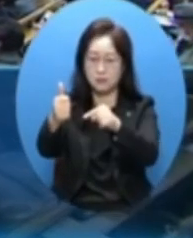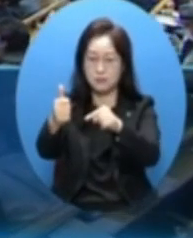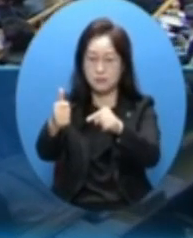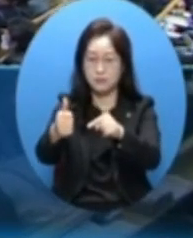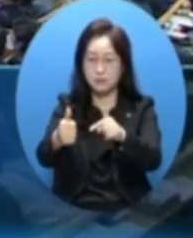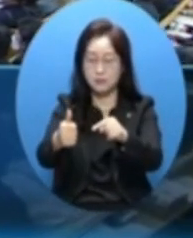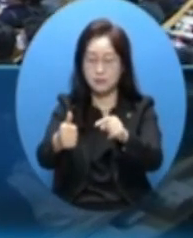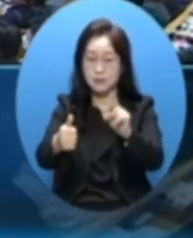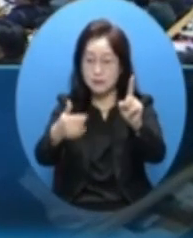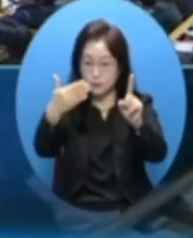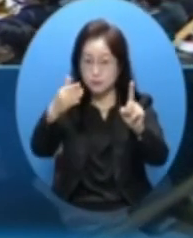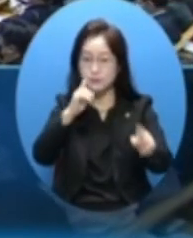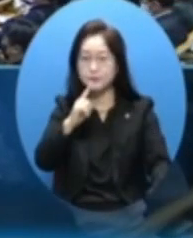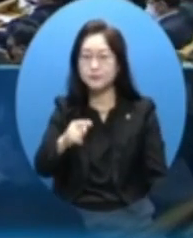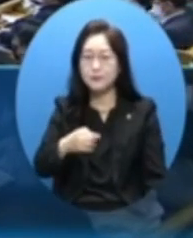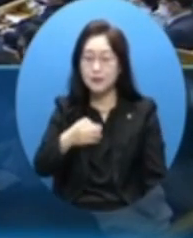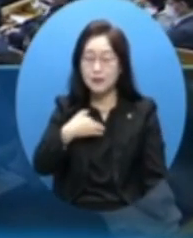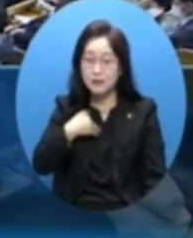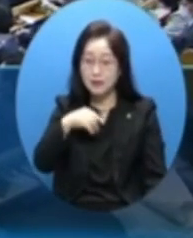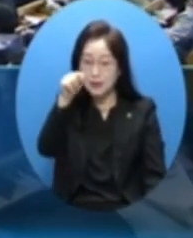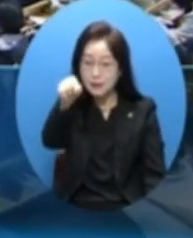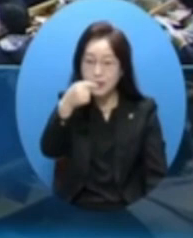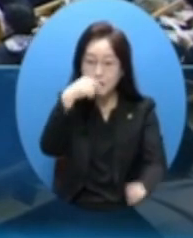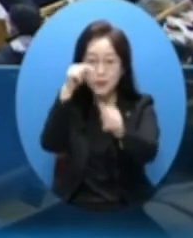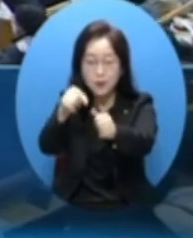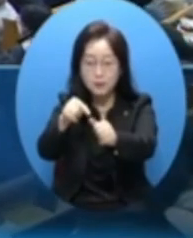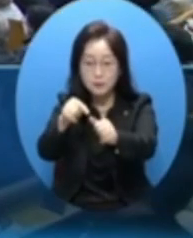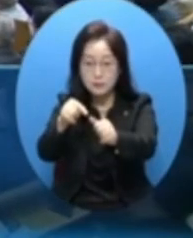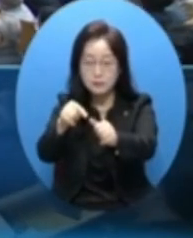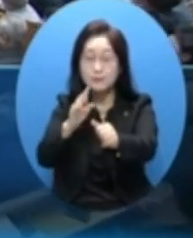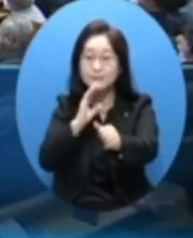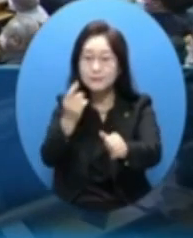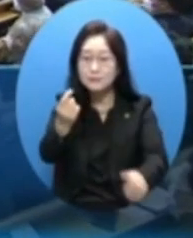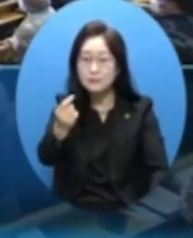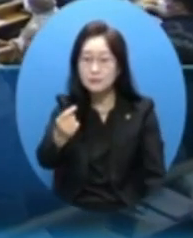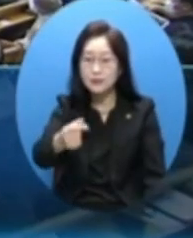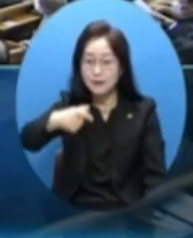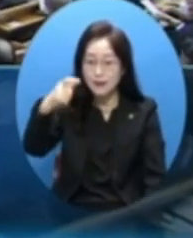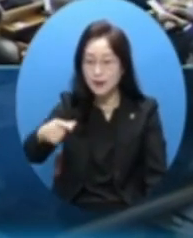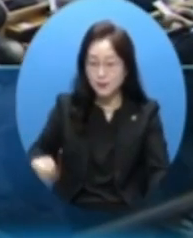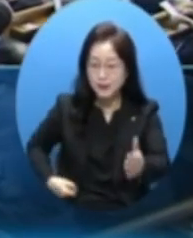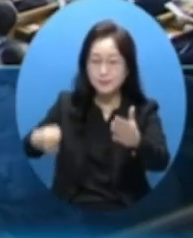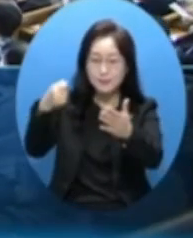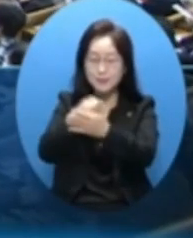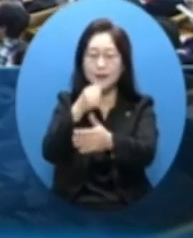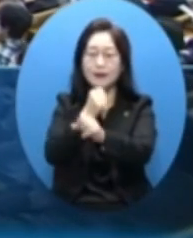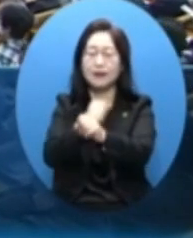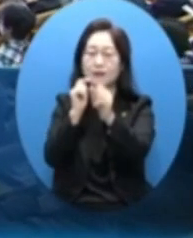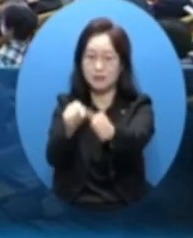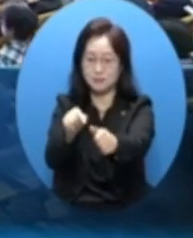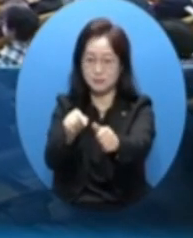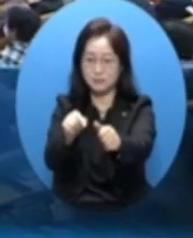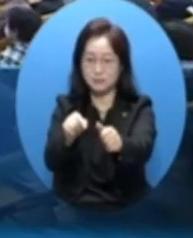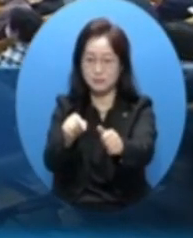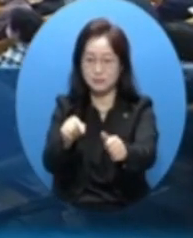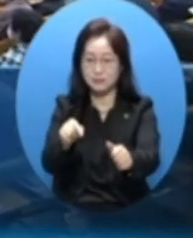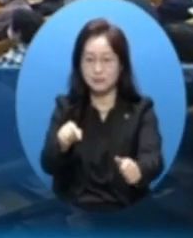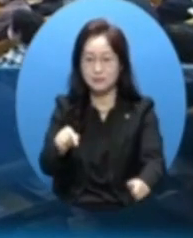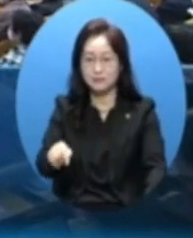요소수 1장 9절은 이같이 시작합니다 내가 네게 명령한 것이 아니냐 강하고 담대하라